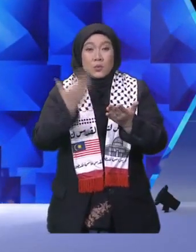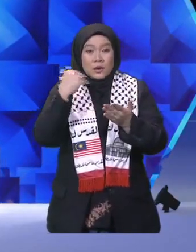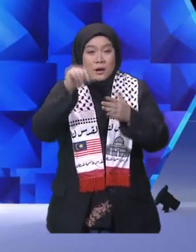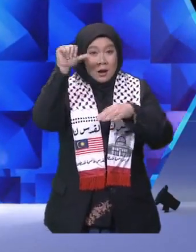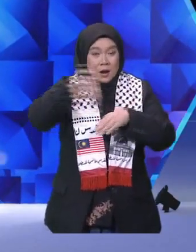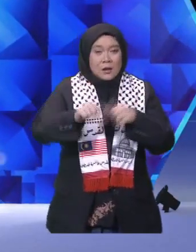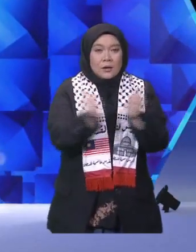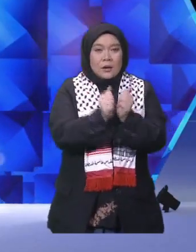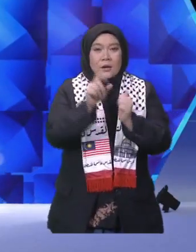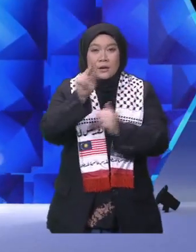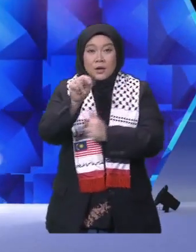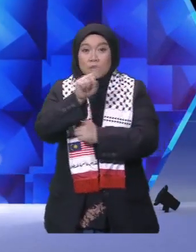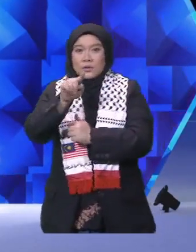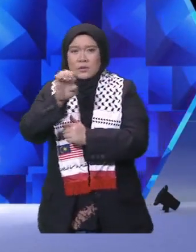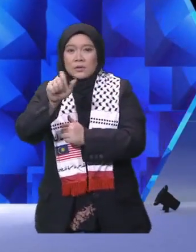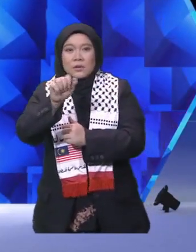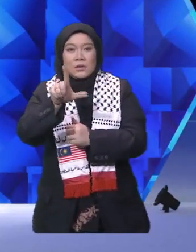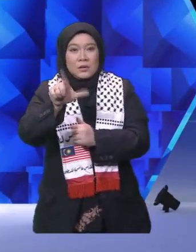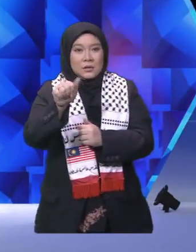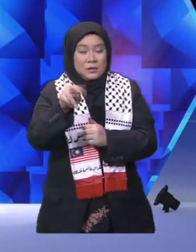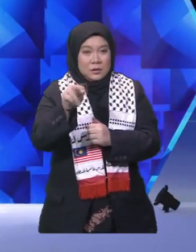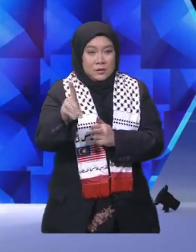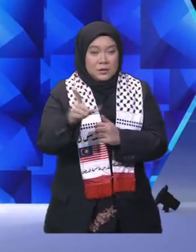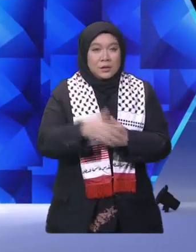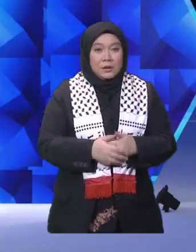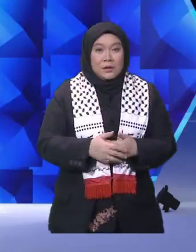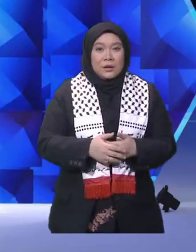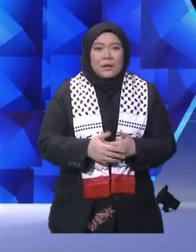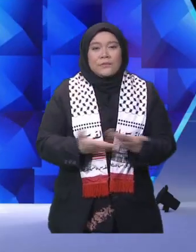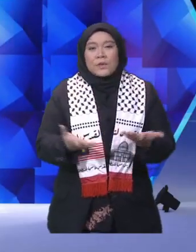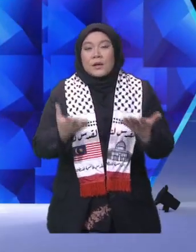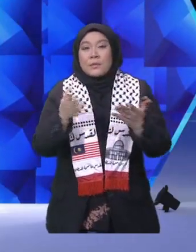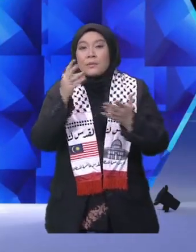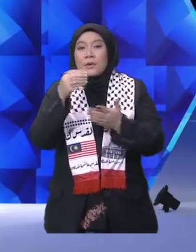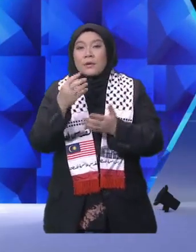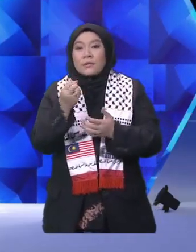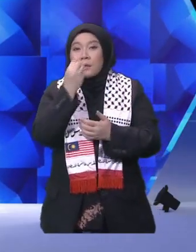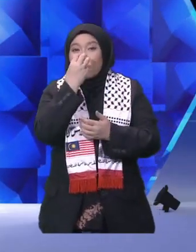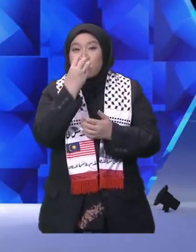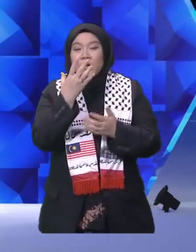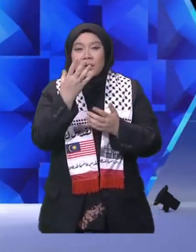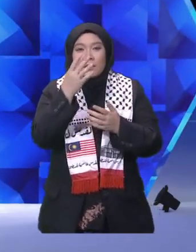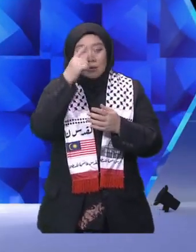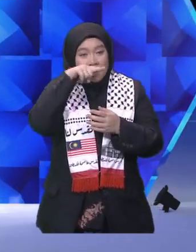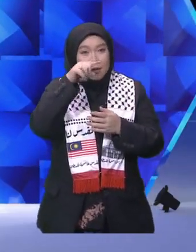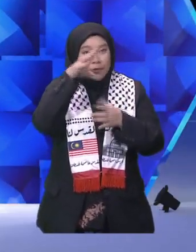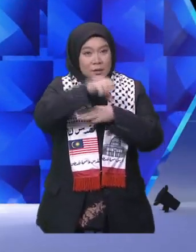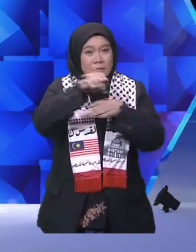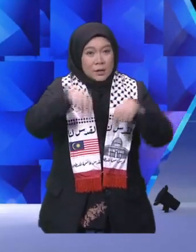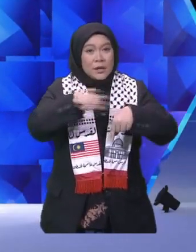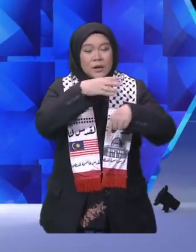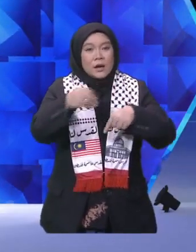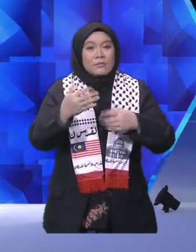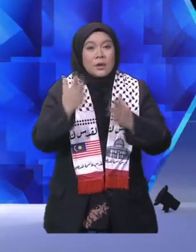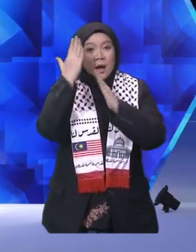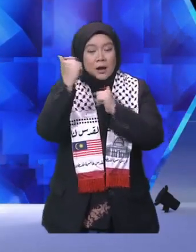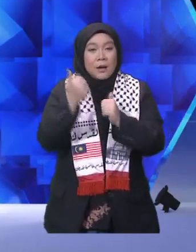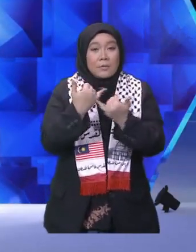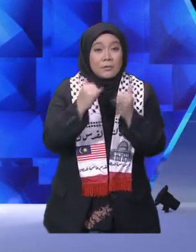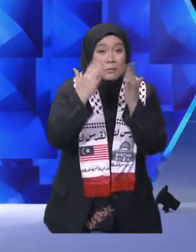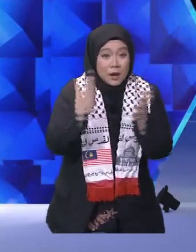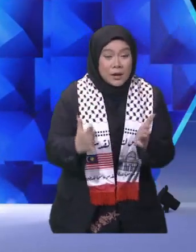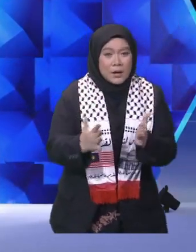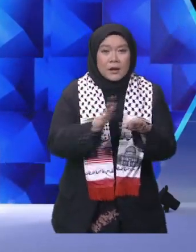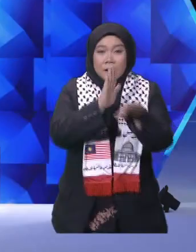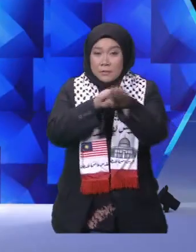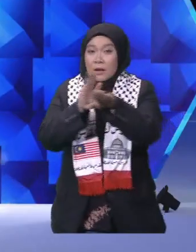dalam aksi persahabatan Tier 1 di Bangkok, Thailand malam ini. Pau Marti berkata selain kemenangan, beliau mengharapkan barisan pemain khususnya muka baru